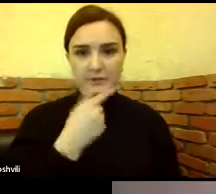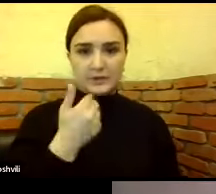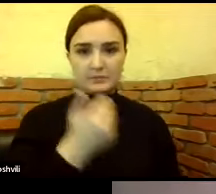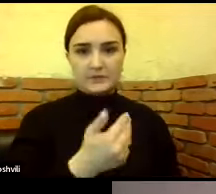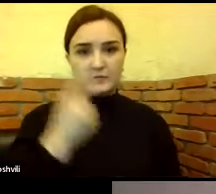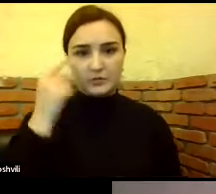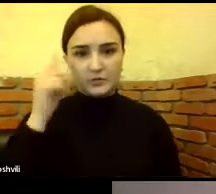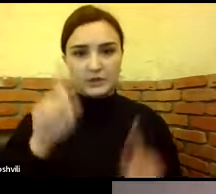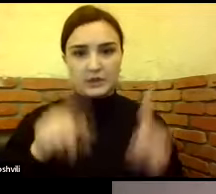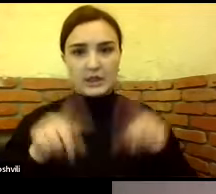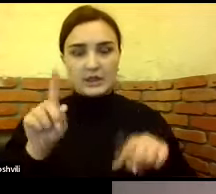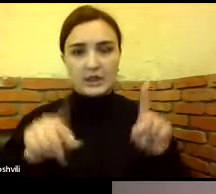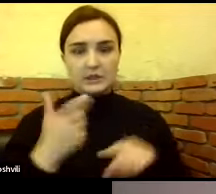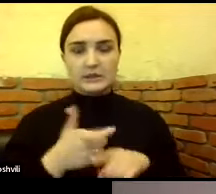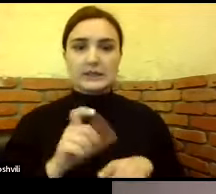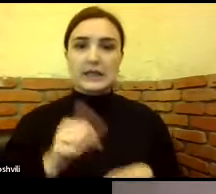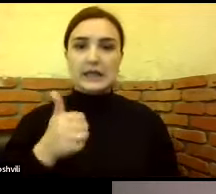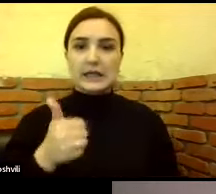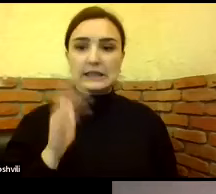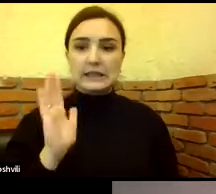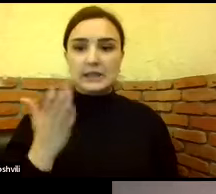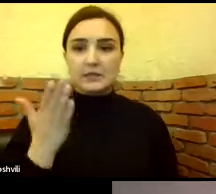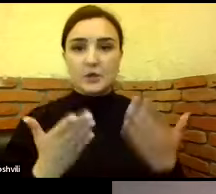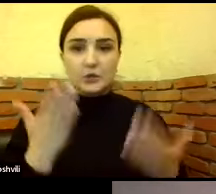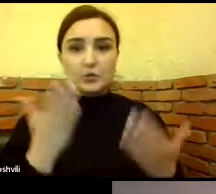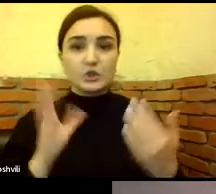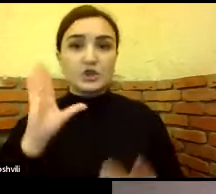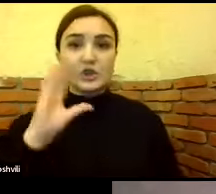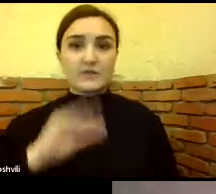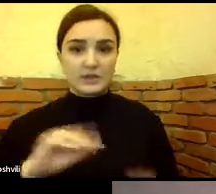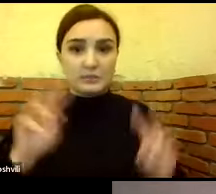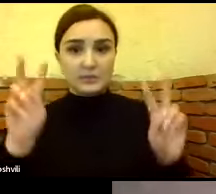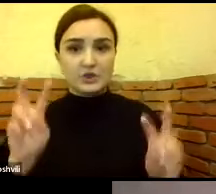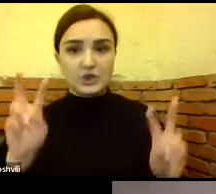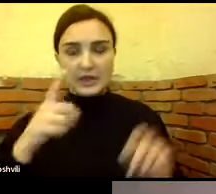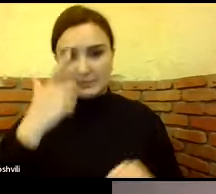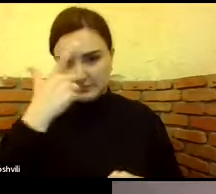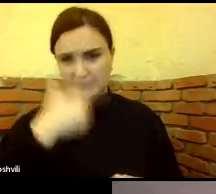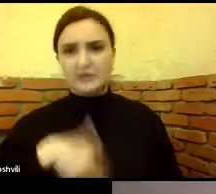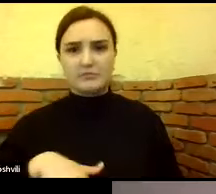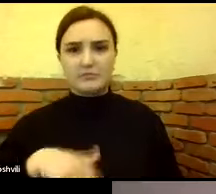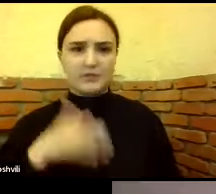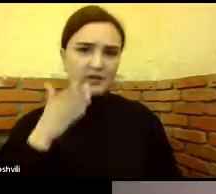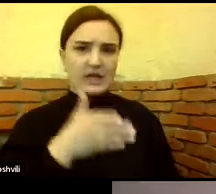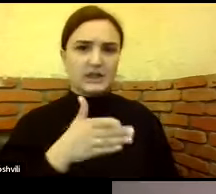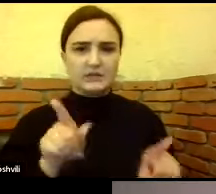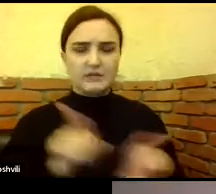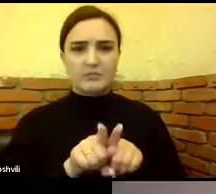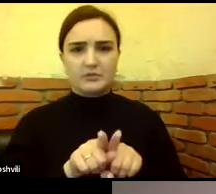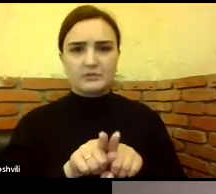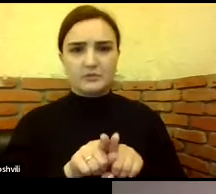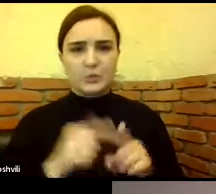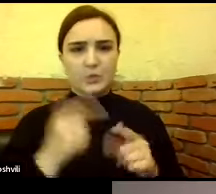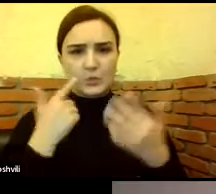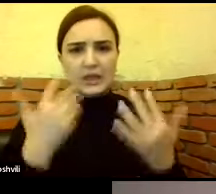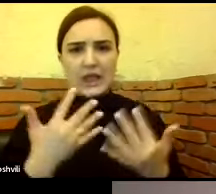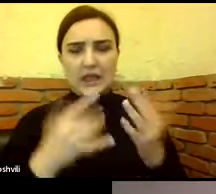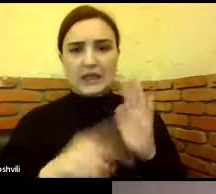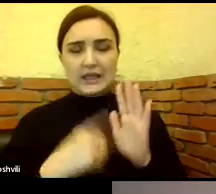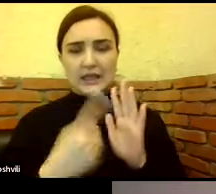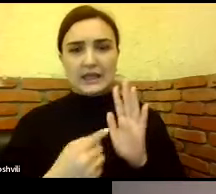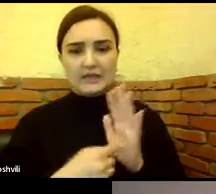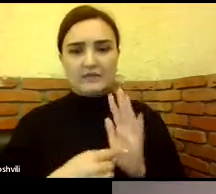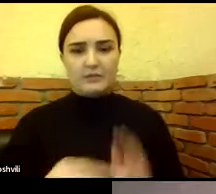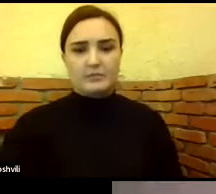ხანდახან ძალიან კარგი იქნება თუ შევძლებთ ჭანჭში თავგანწირვას ანუ შევძლებთ რომ ეგ უხერხული კითხვებიც